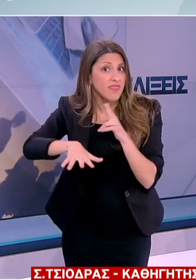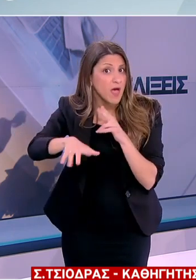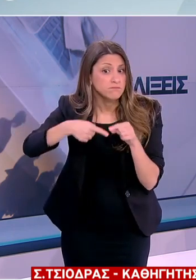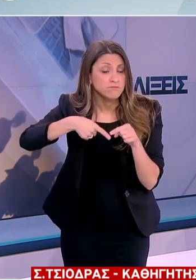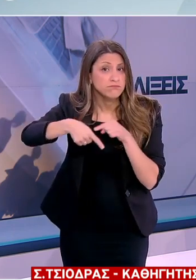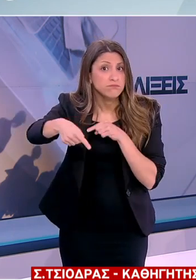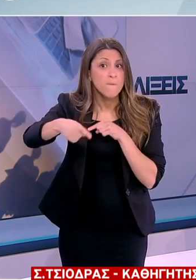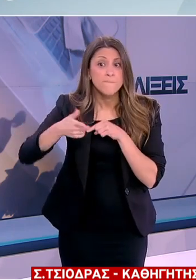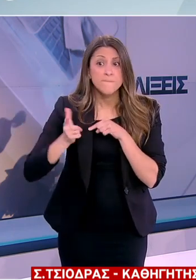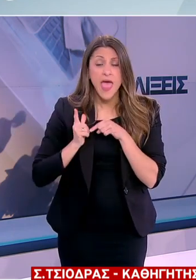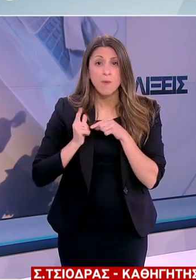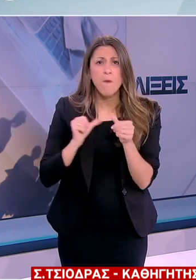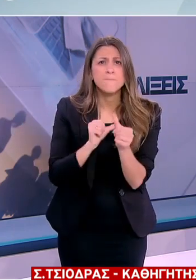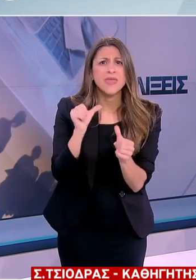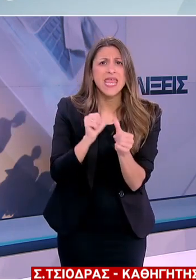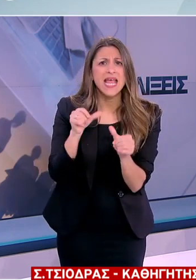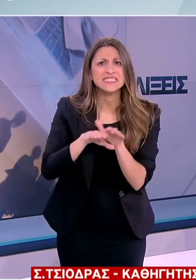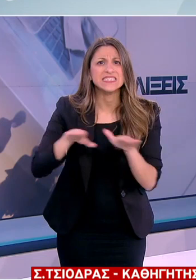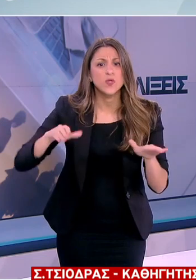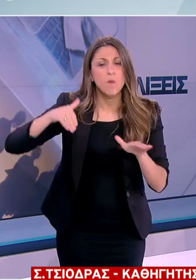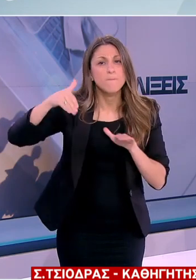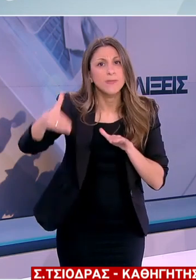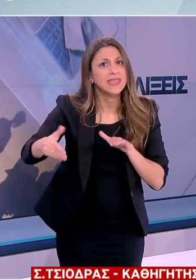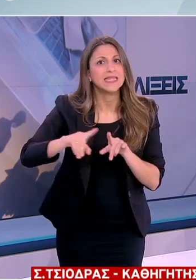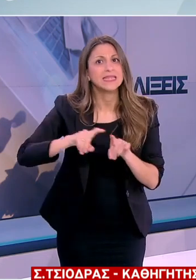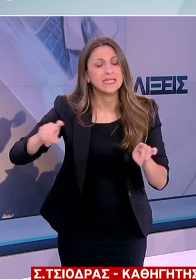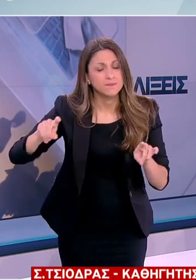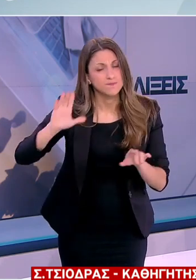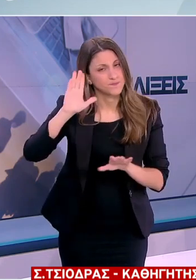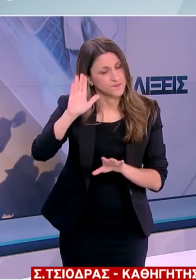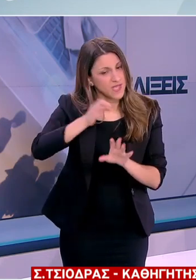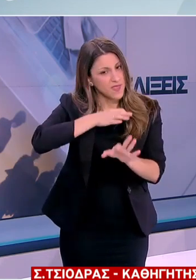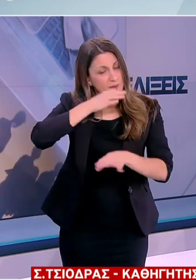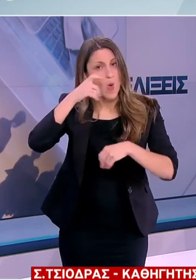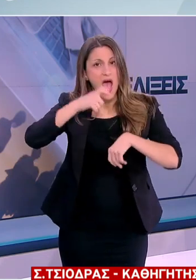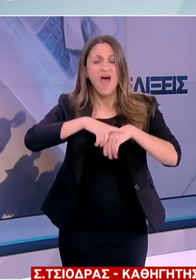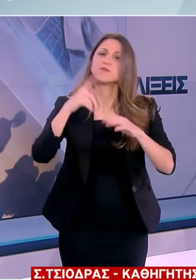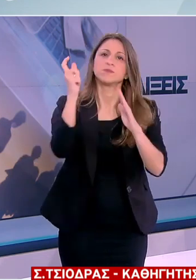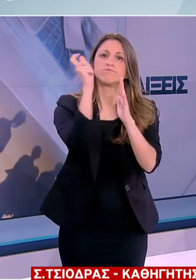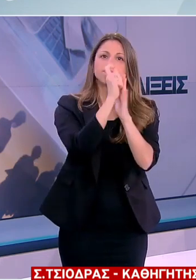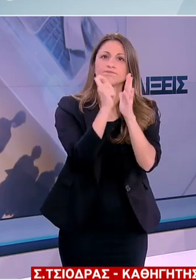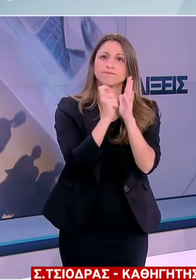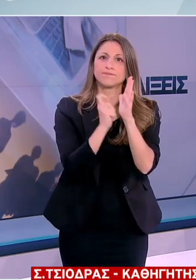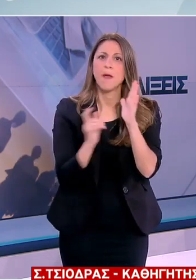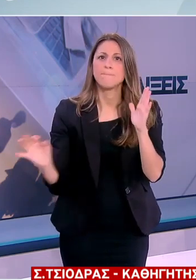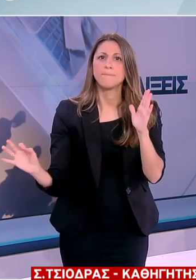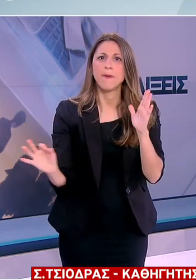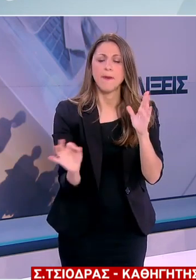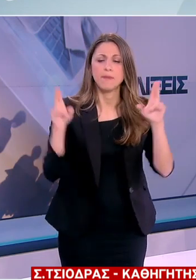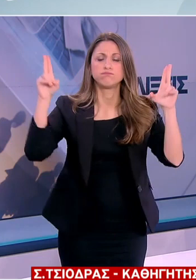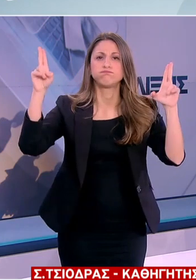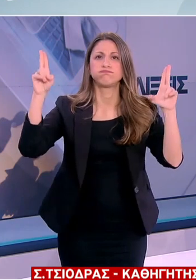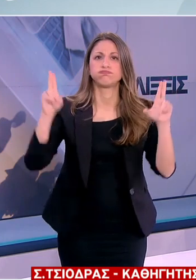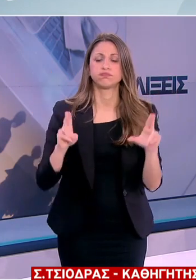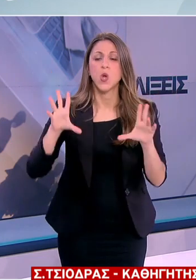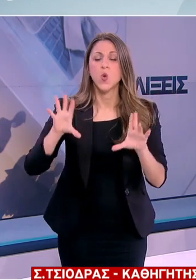μέχρι τέλος του μήνα, θα ήθελα να σας πω με σαφήνεια. Αυτή τη στιγμή καταγράφεται σταδιακή μείωση των κρουσμάτων που νοσηλεύονται και των